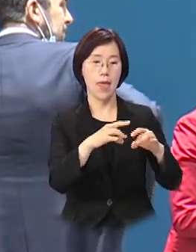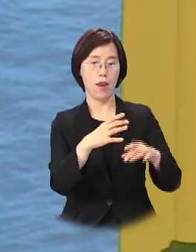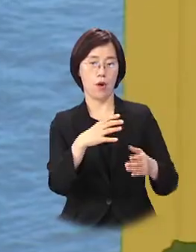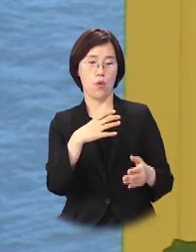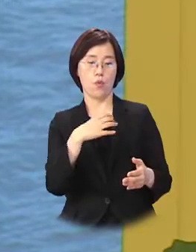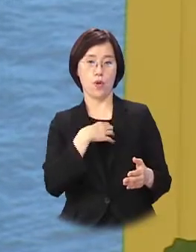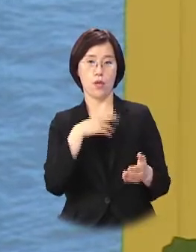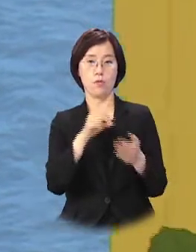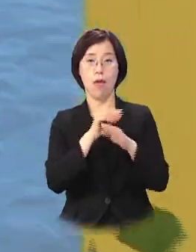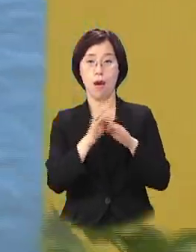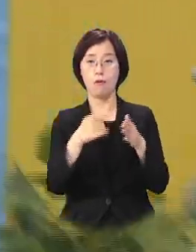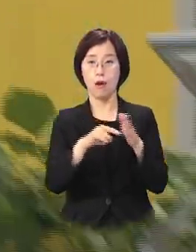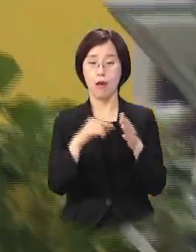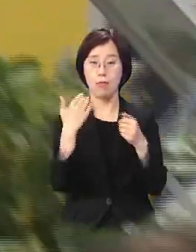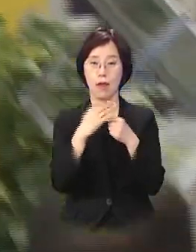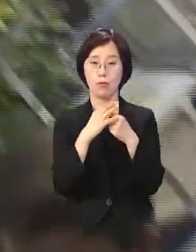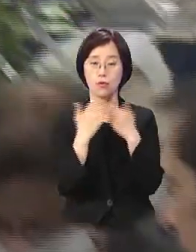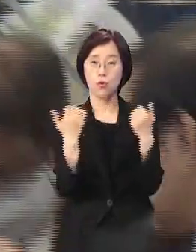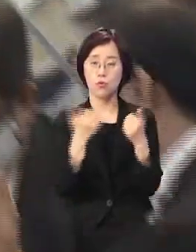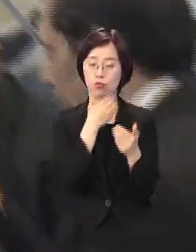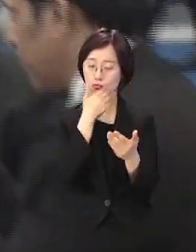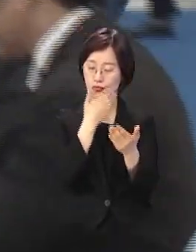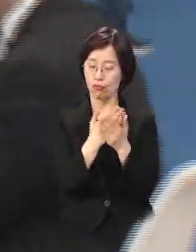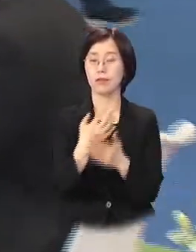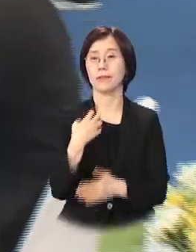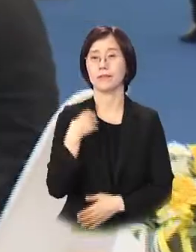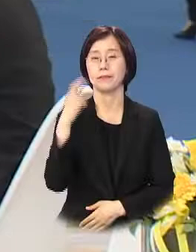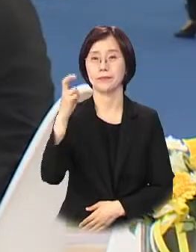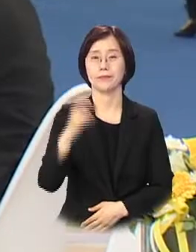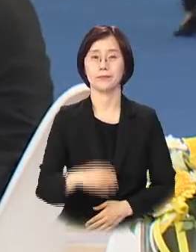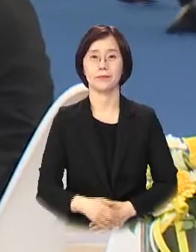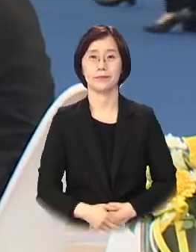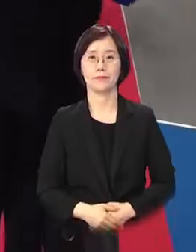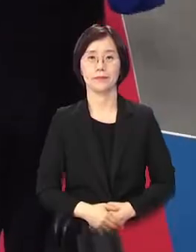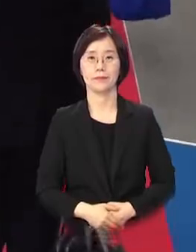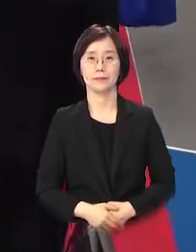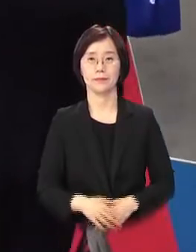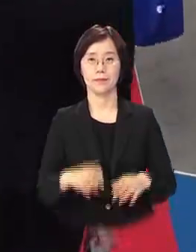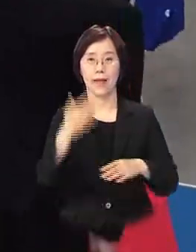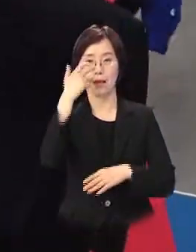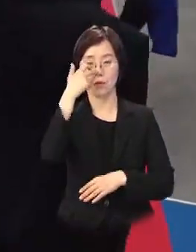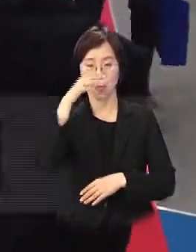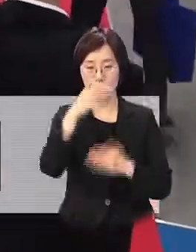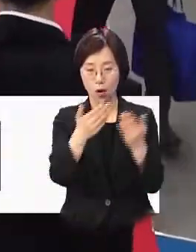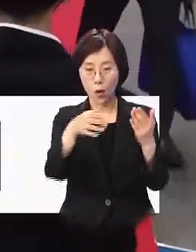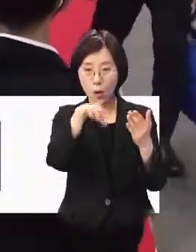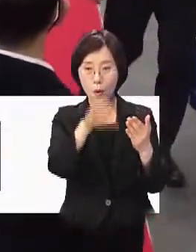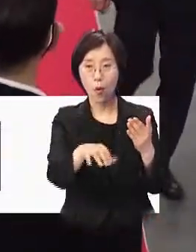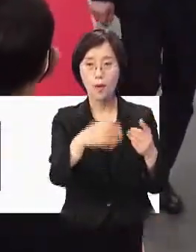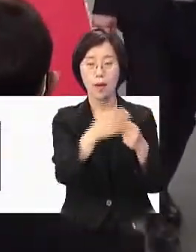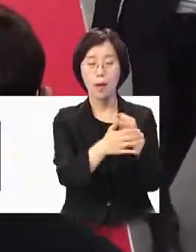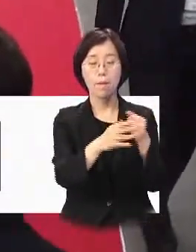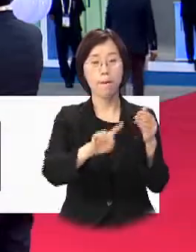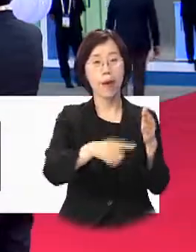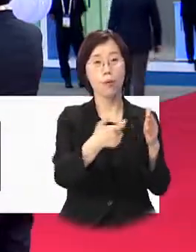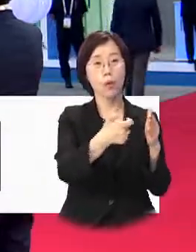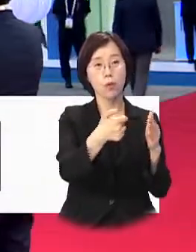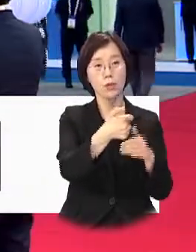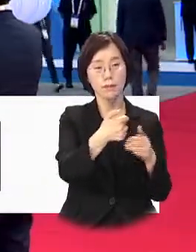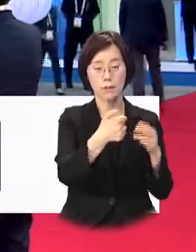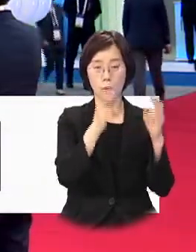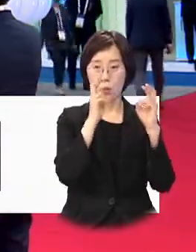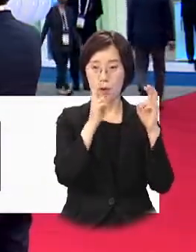해법을 찾는데 대구 총회가 중요한 역할을 할 것으로 보입니다. 엑스코 전시장에는 150개 글로벌